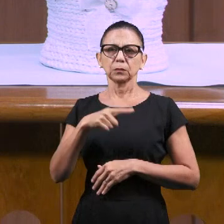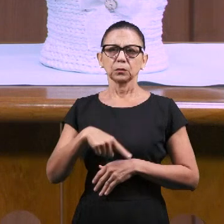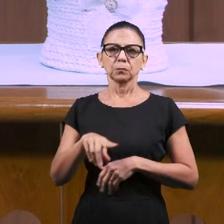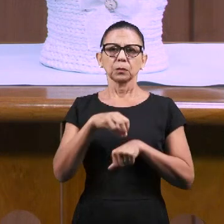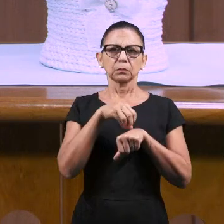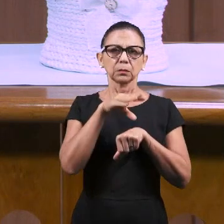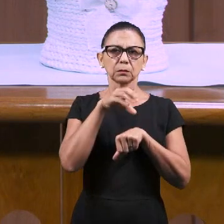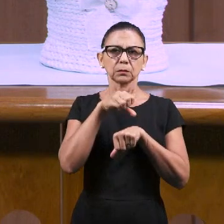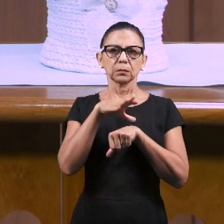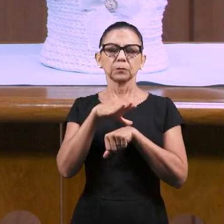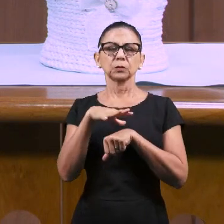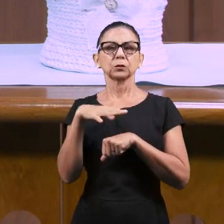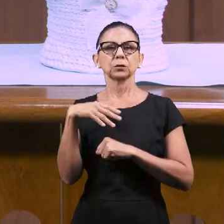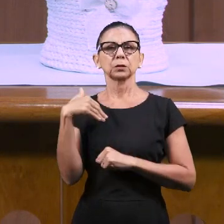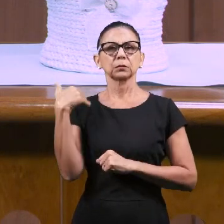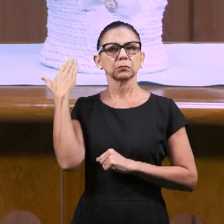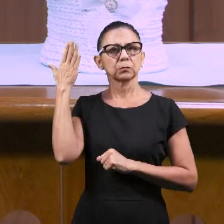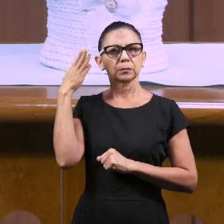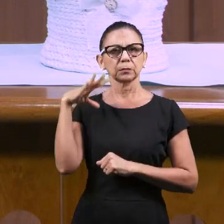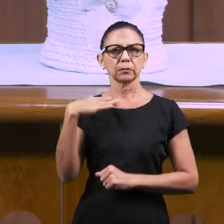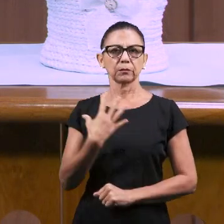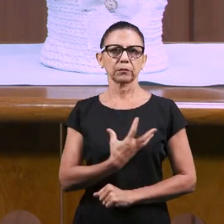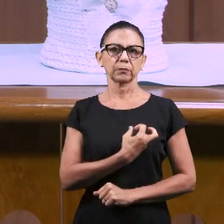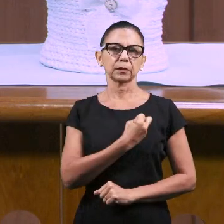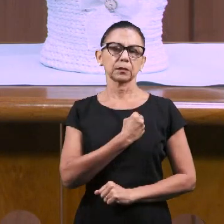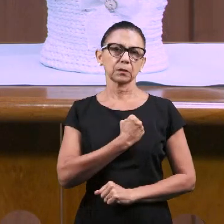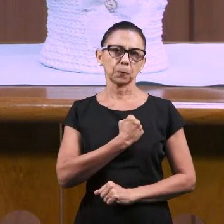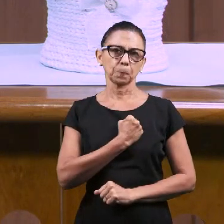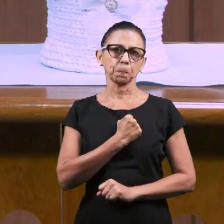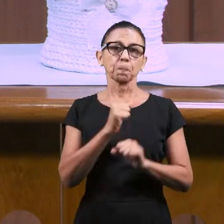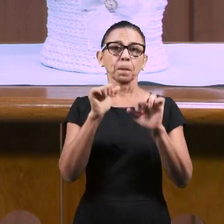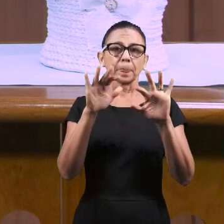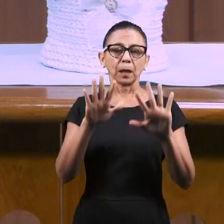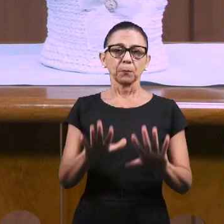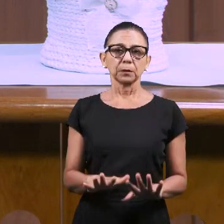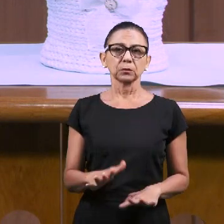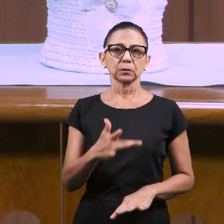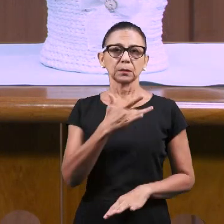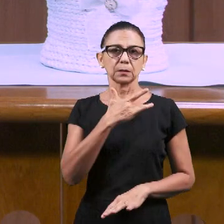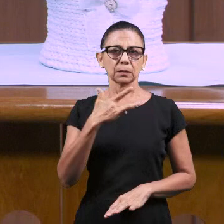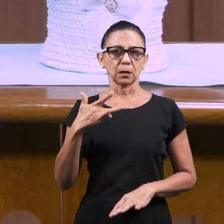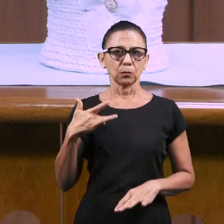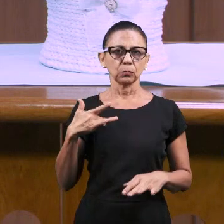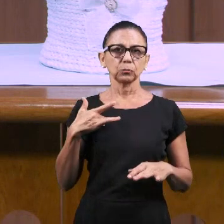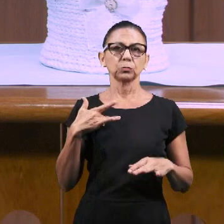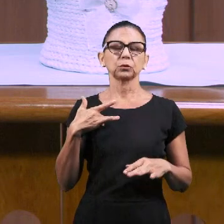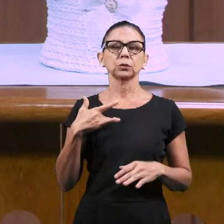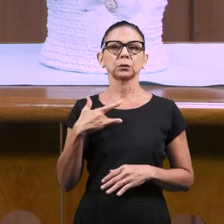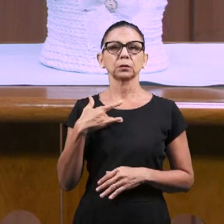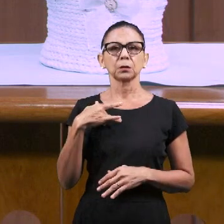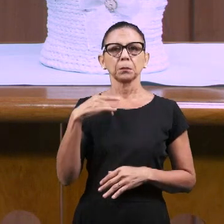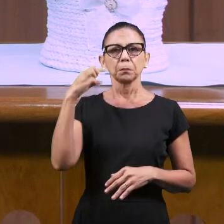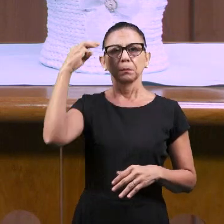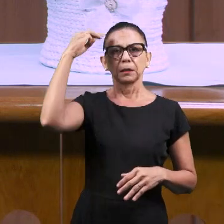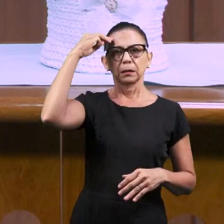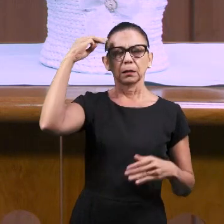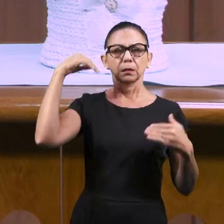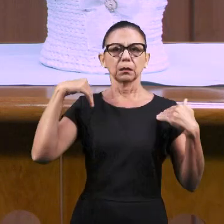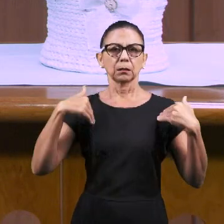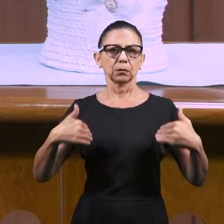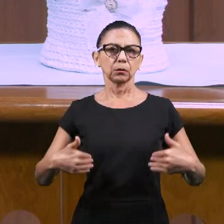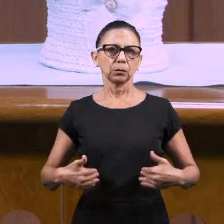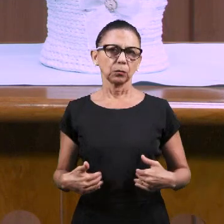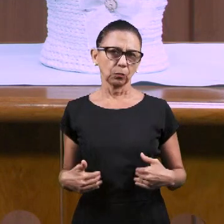préserve de tout mal, nous demandons dans la croissance, sain, physique, spirituel, mentalement, dans tous les aspects.